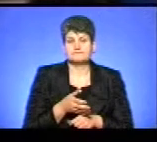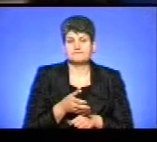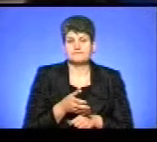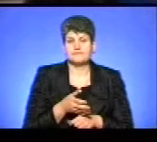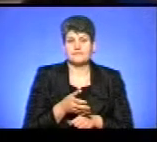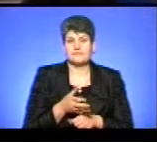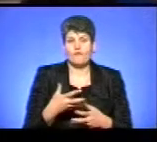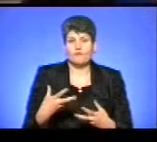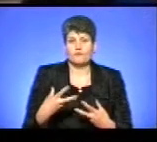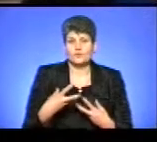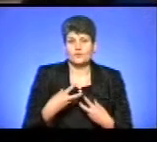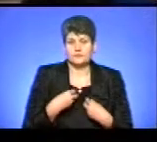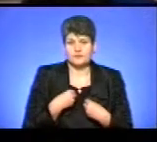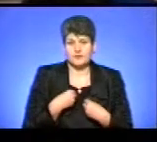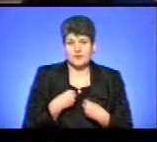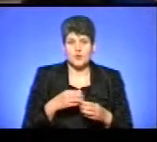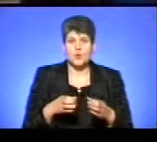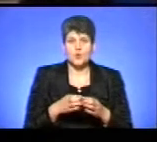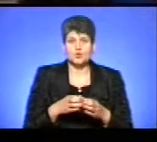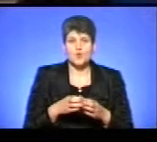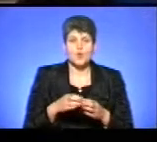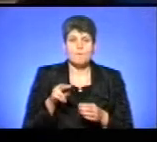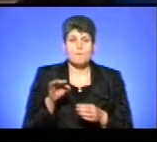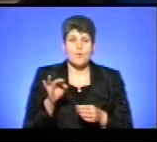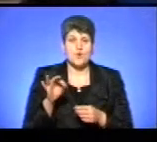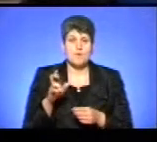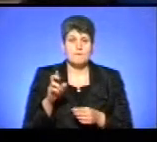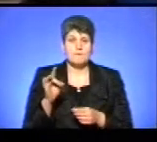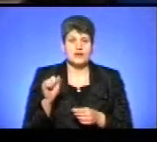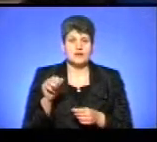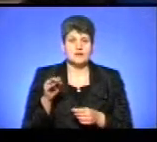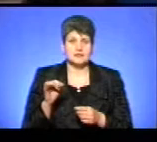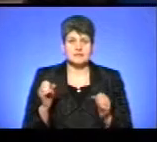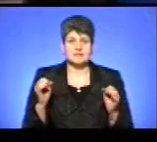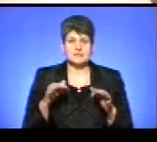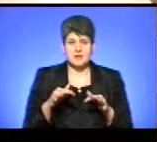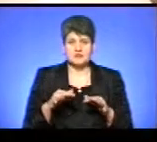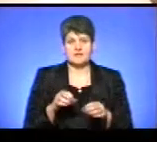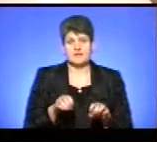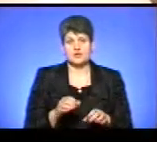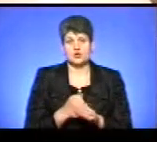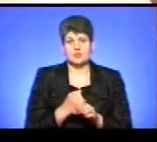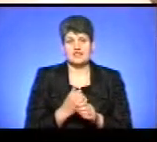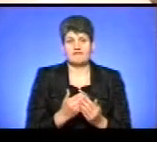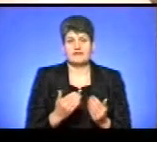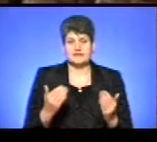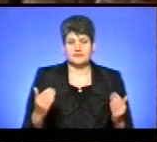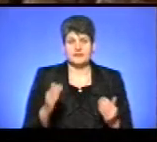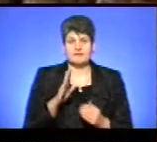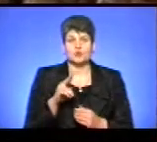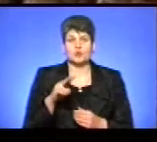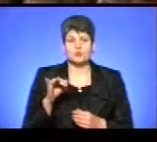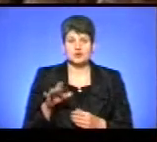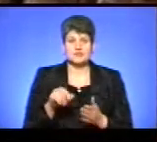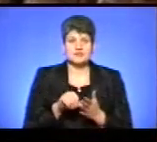руслокословним вдохновітелем гурту «Побратим». Зібралися і вирішили робити виставки. Віктор Лупійчук на виставці